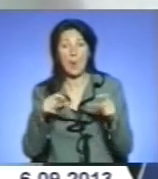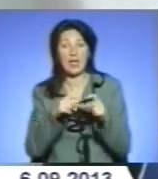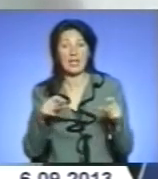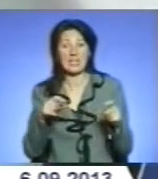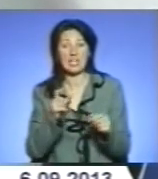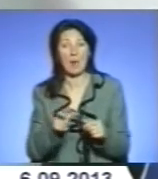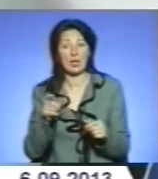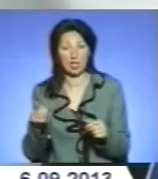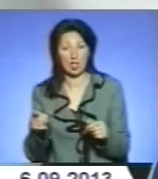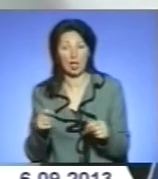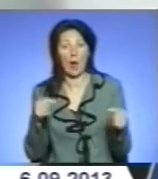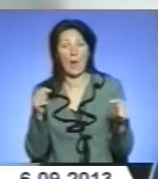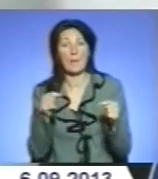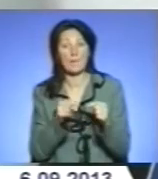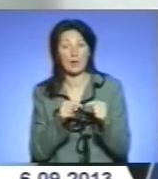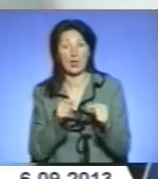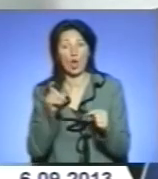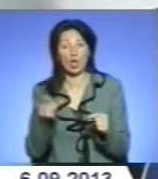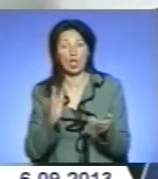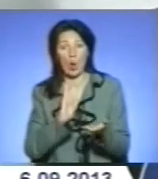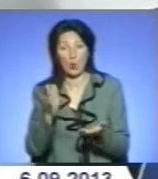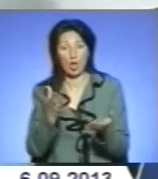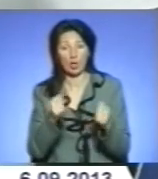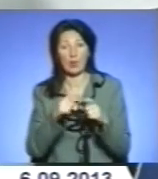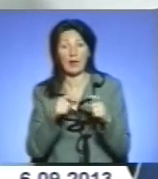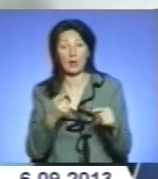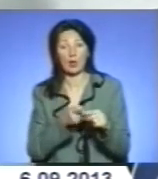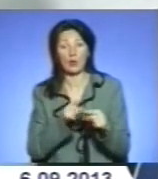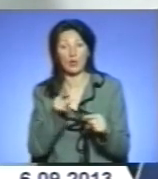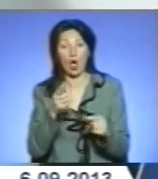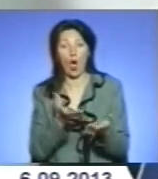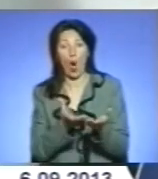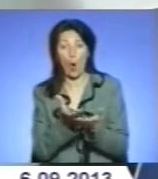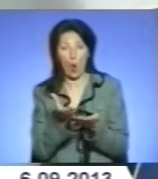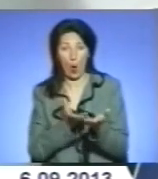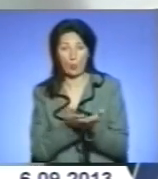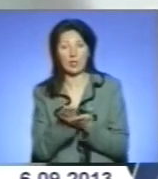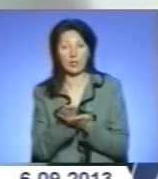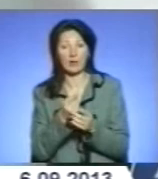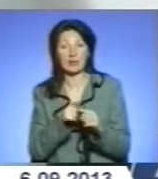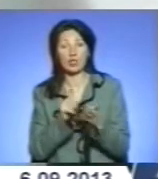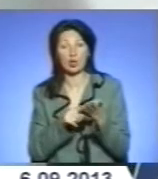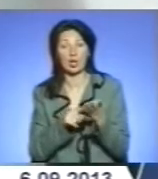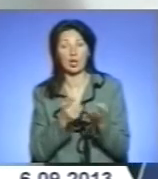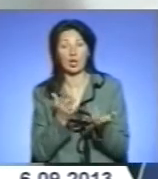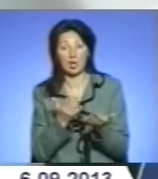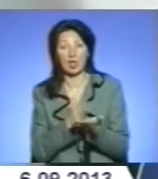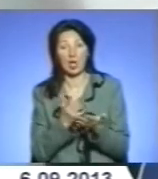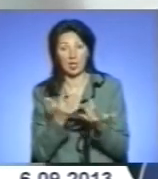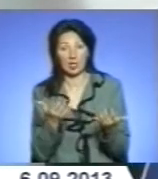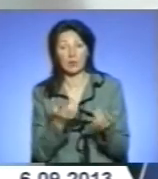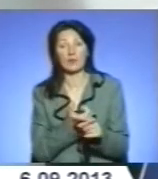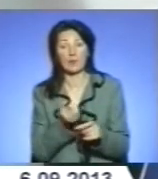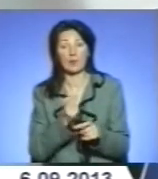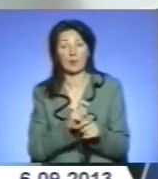Відповідно, пасажир буде отримувати той квиток, за який він оплатив – це є чотири. Ну і ще є ряд переваг, по яких